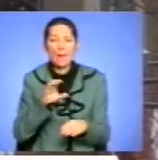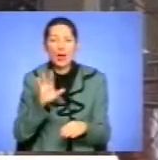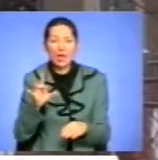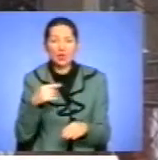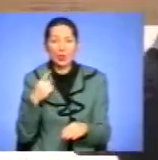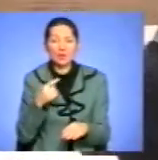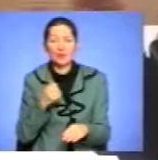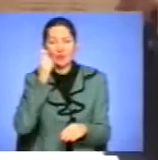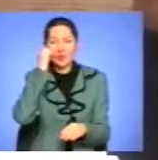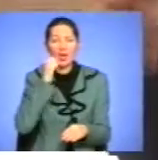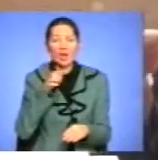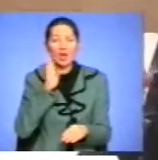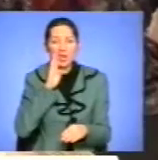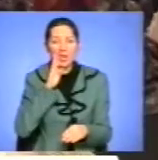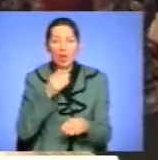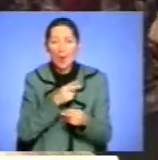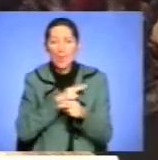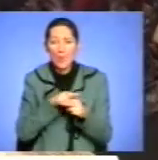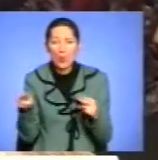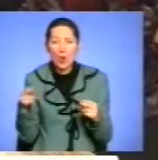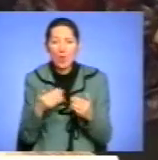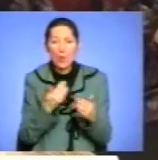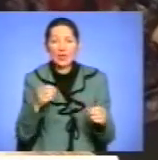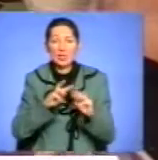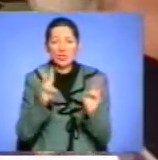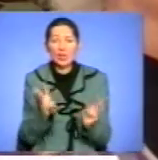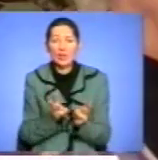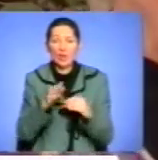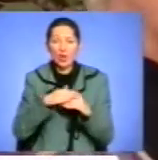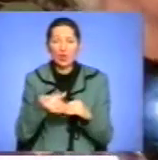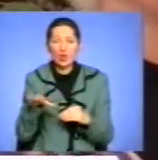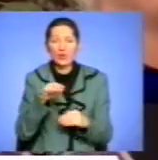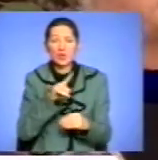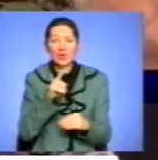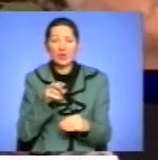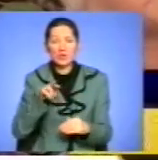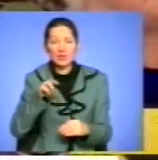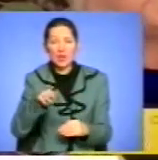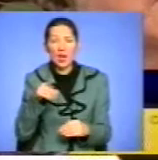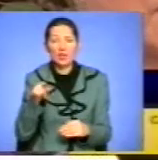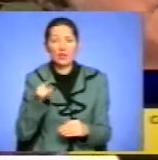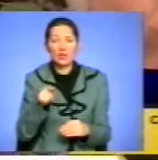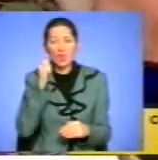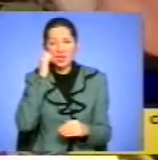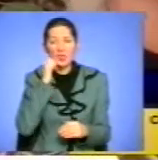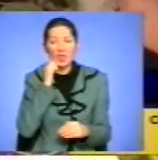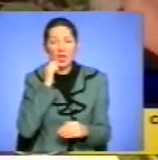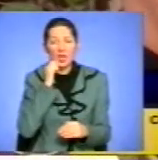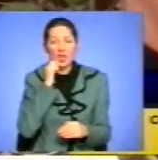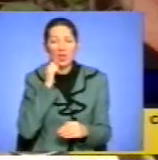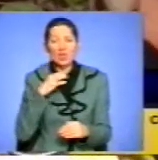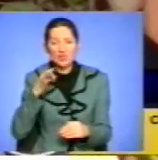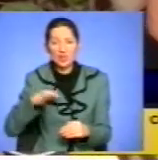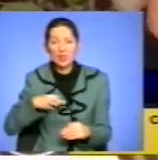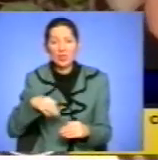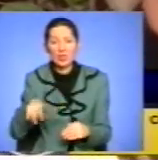Літня жителька Копичинець зникла напередодні свят вечора. Всі – зять, вона, старий і син – і